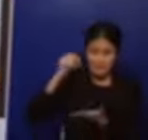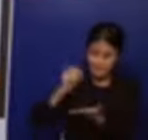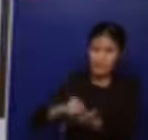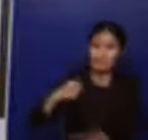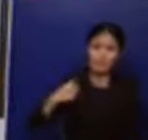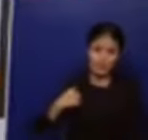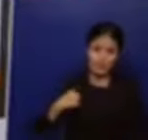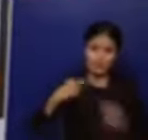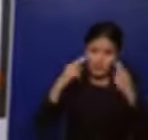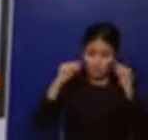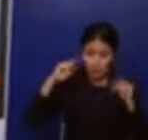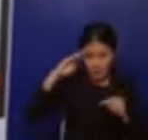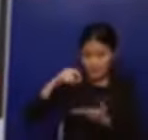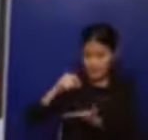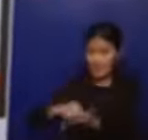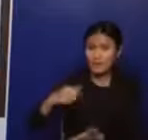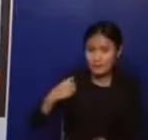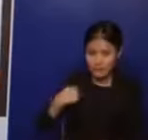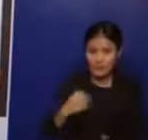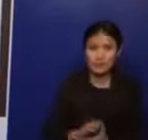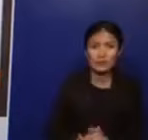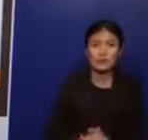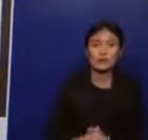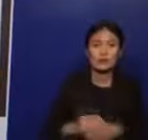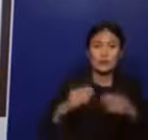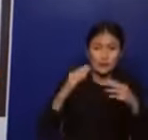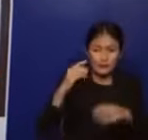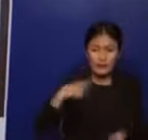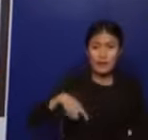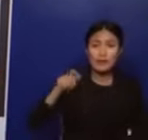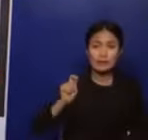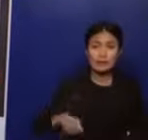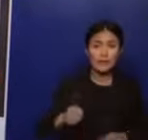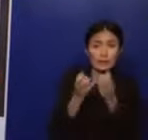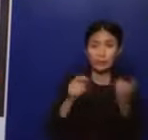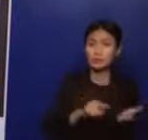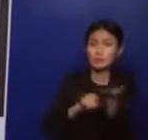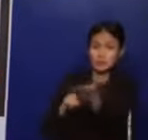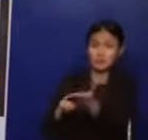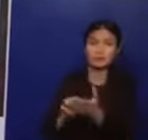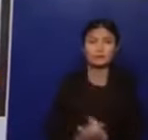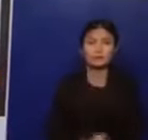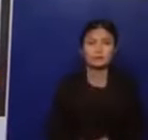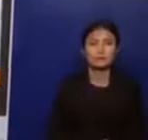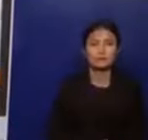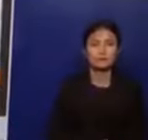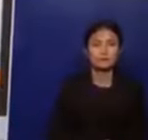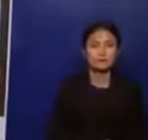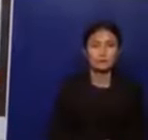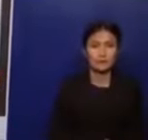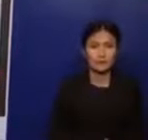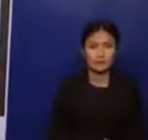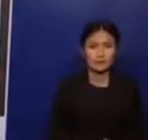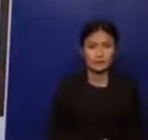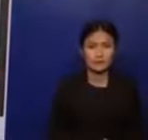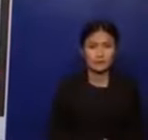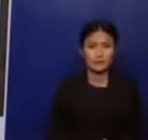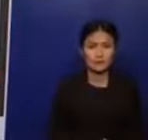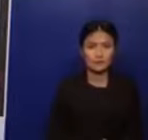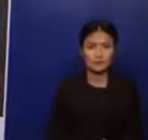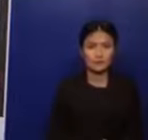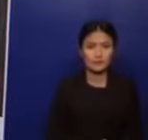คะคำเป็นการยื่นให้การต่อศาลรัฐธรรมนูญดิฉันขออนุญาตอ่านนะคะจะเห็นได้ว่าข้าพเจ้ามิได้กระ